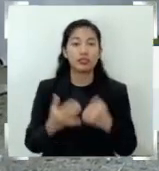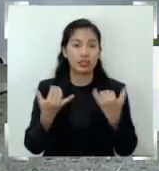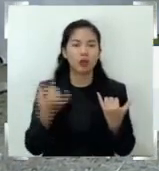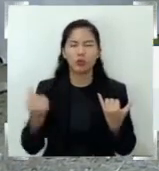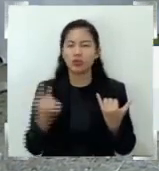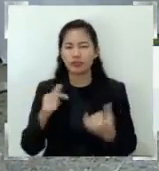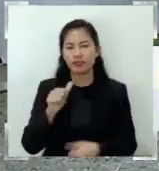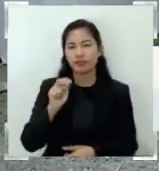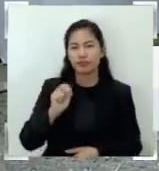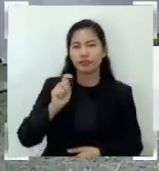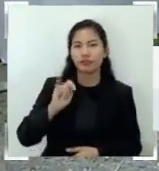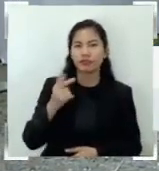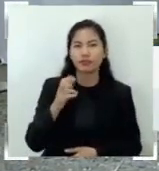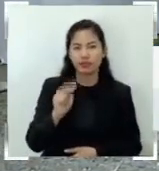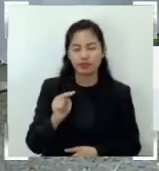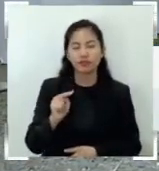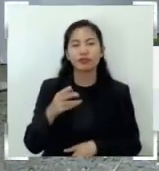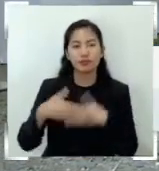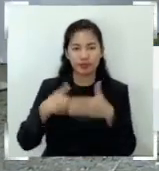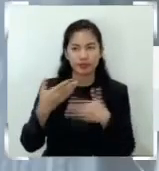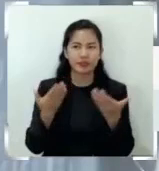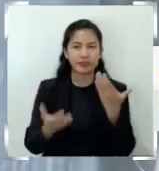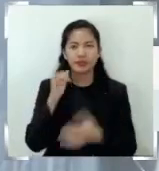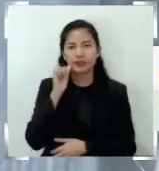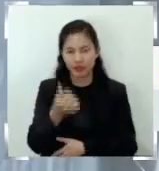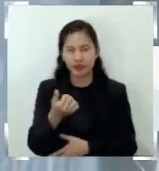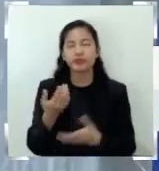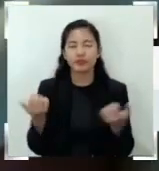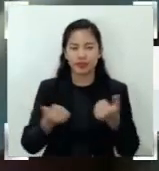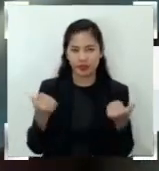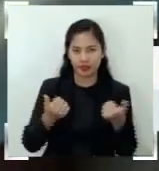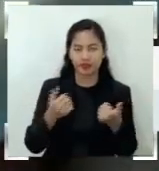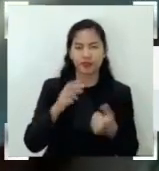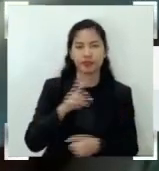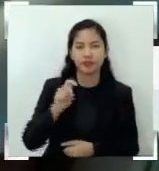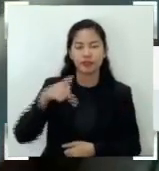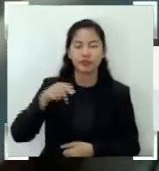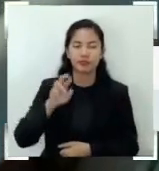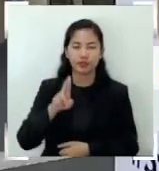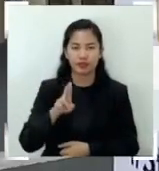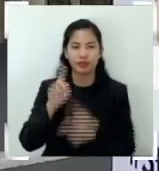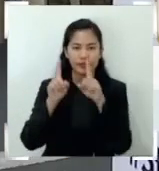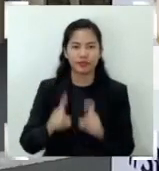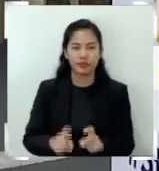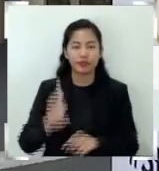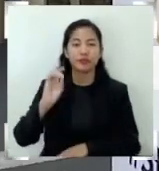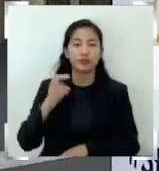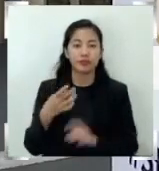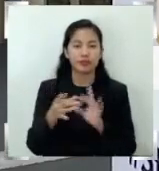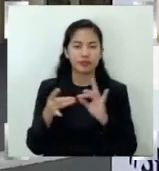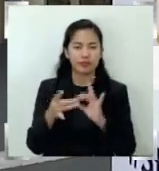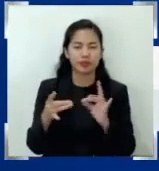po, siguro by tomorrow mayroon na po kaming RT-PCR. Kahapon na today lang po. Sabi ng Department of Health, hindi tayo kinakapos